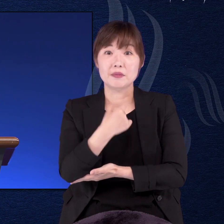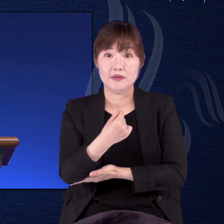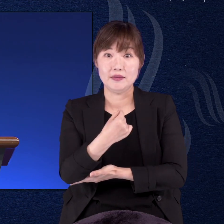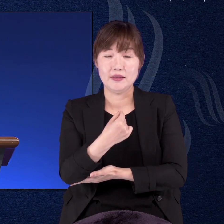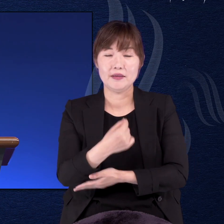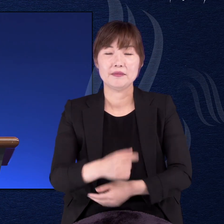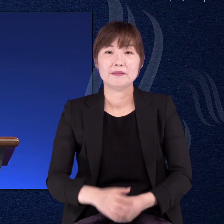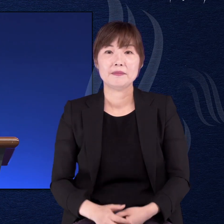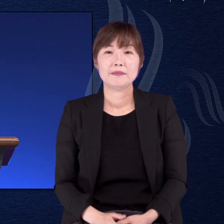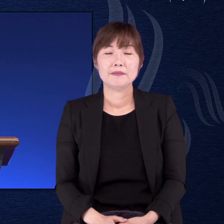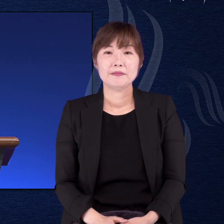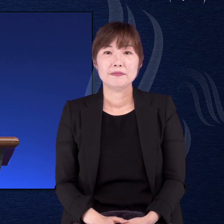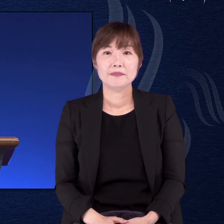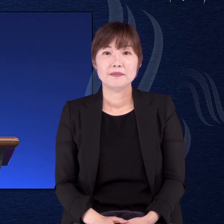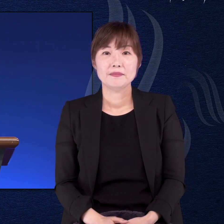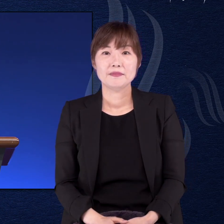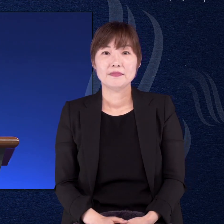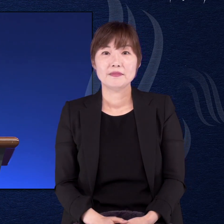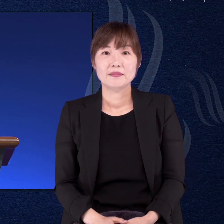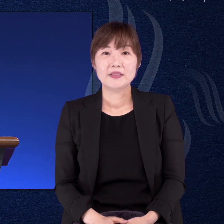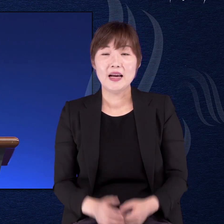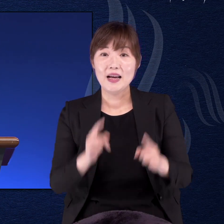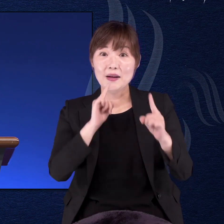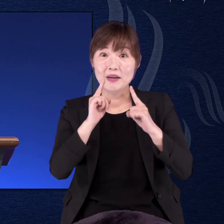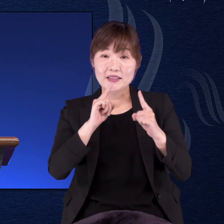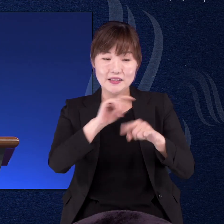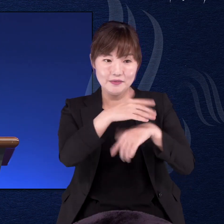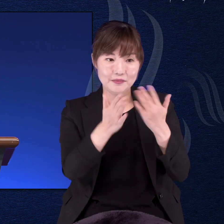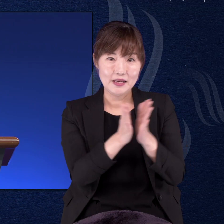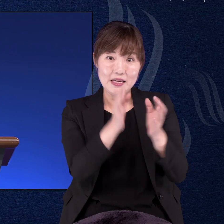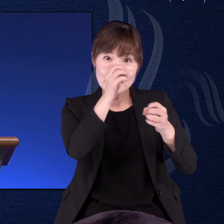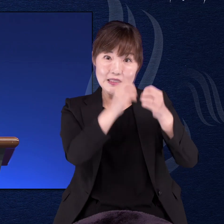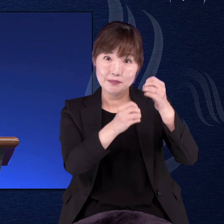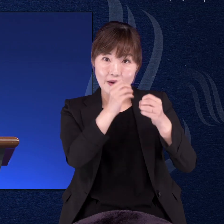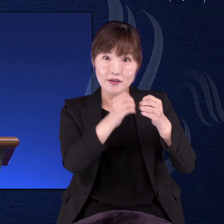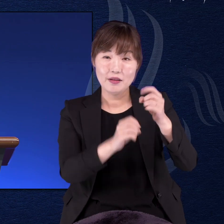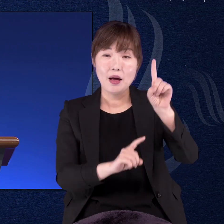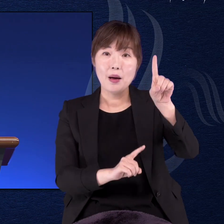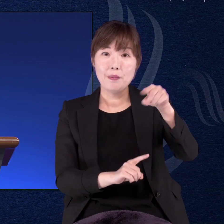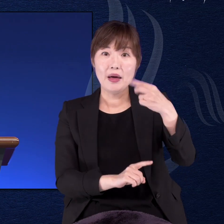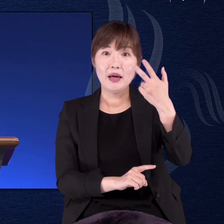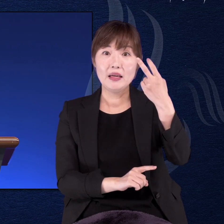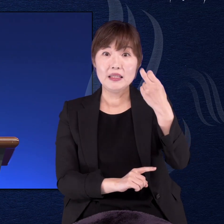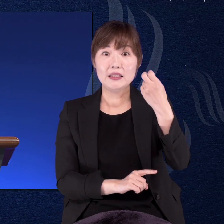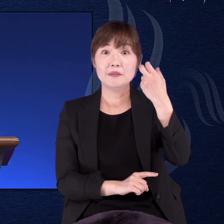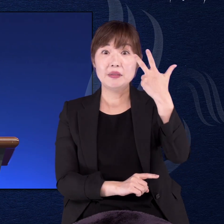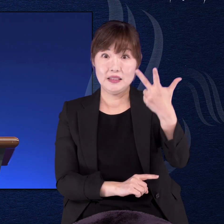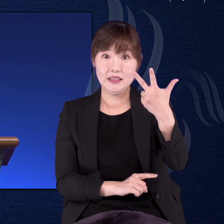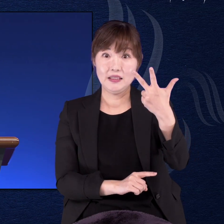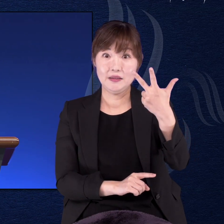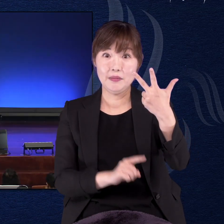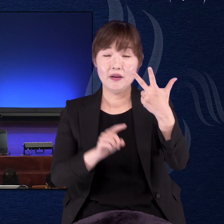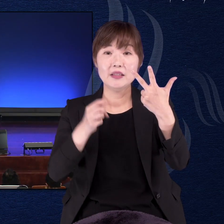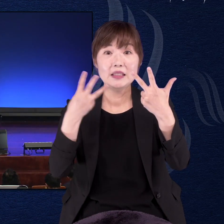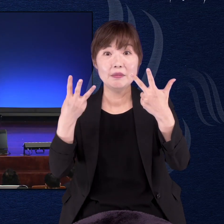사명이라고 생각해요. 말씀을 좀 찾아보겠습니다. 시편 127편 3절 말씀이에요.